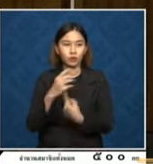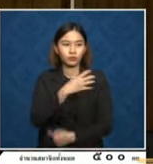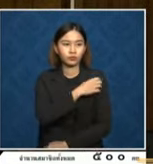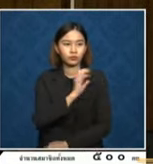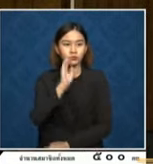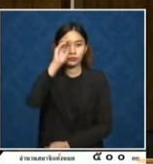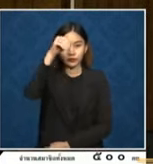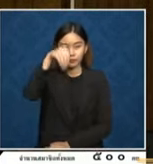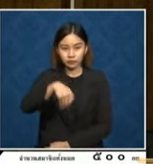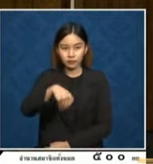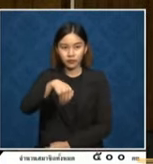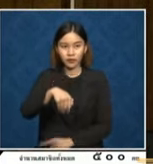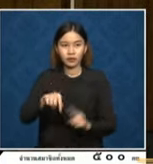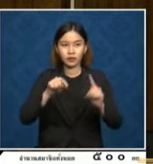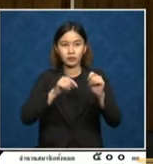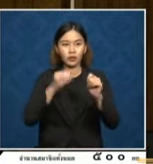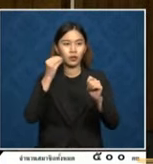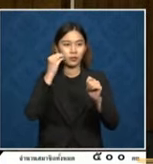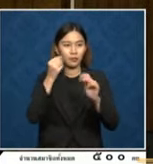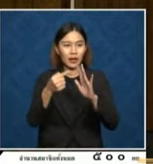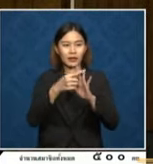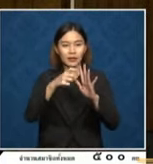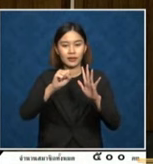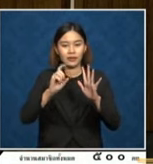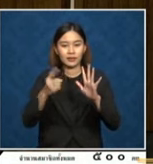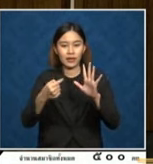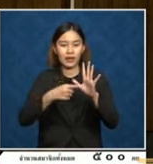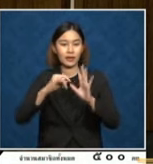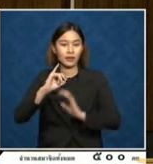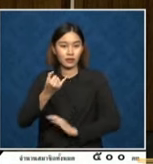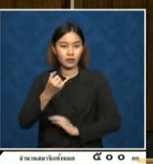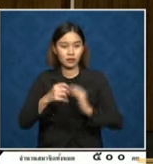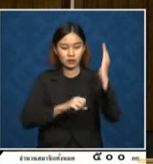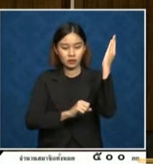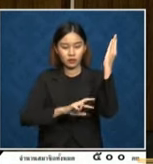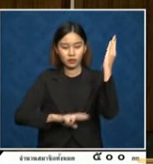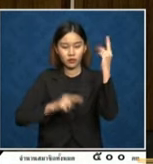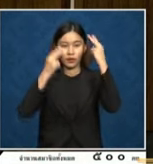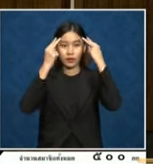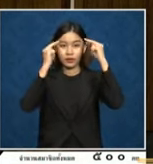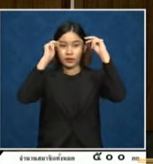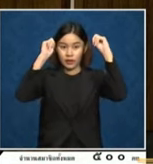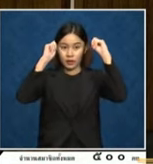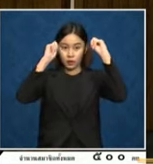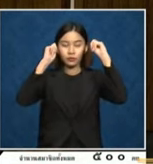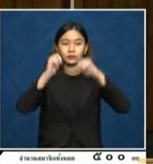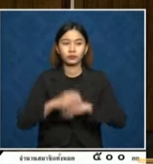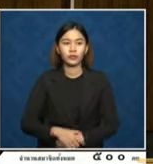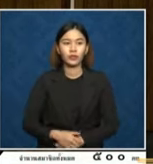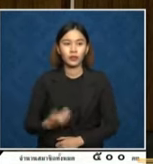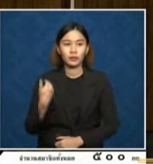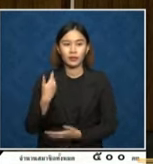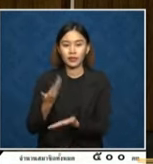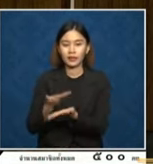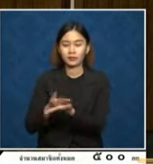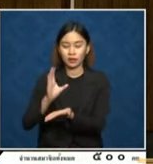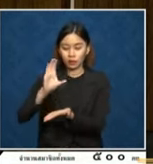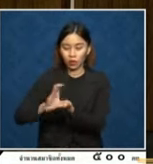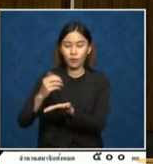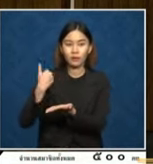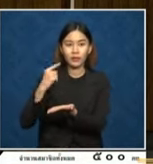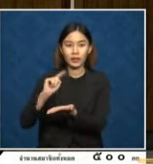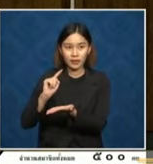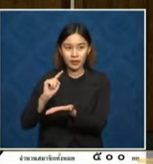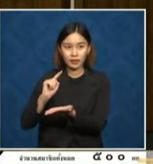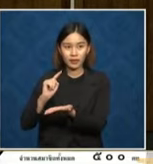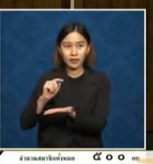บาลตำบลบ้านเสด็จอำเภอเคียนซาจังหวัดสุราษฎร์ธานีนะท่านนายกลักขณาดำดินท่านมีงบประมาณนะที่จะเจ